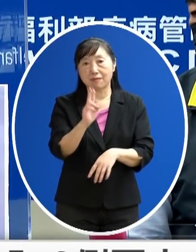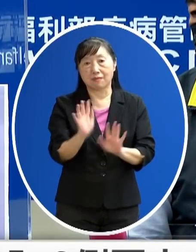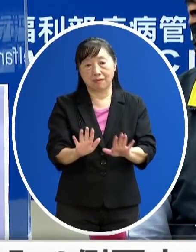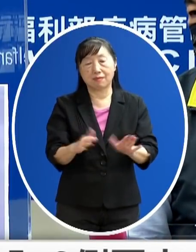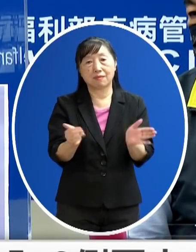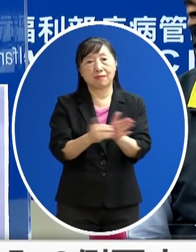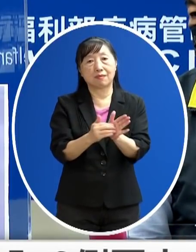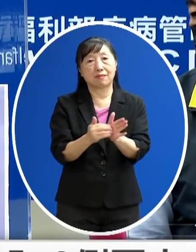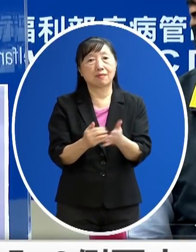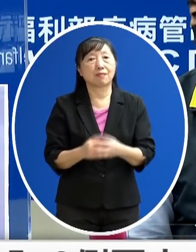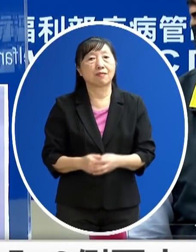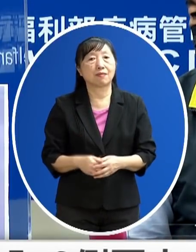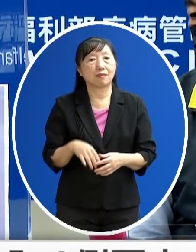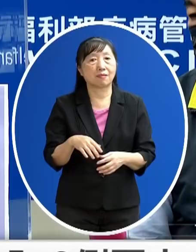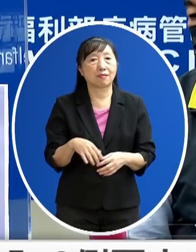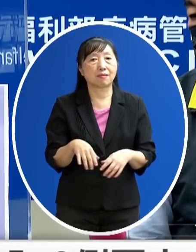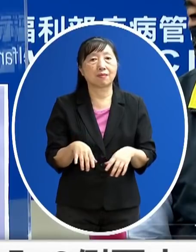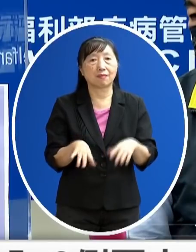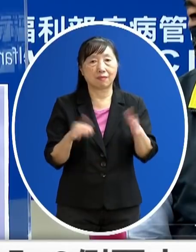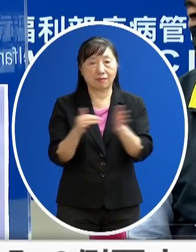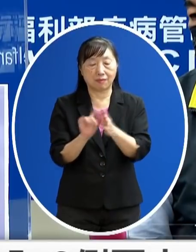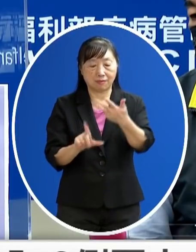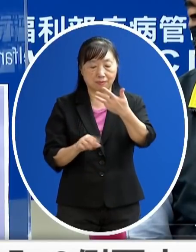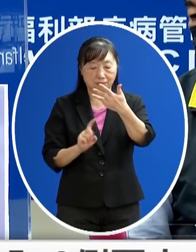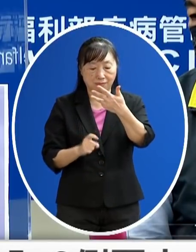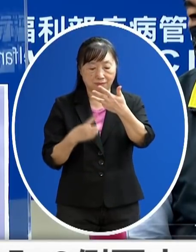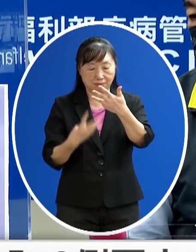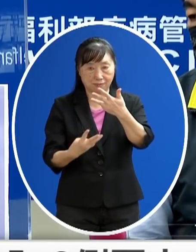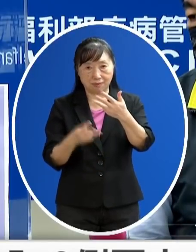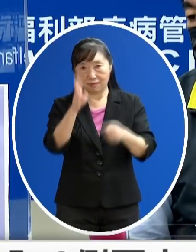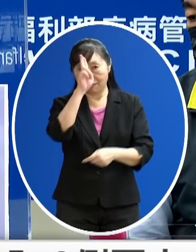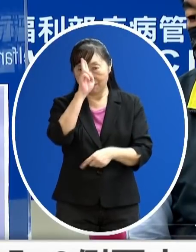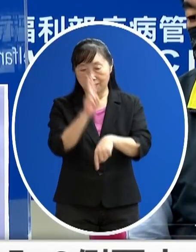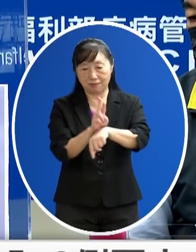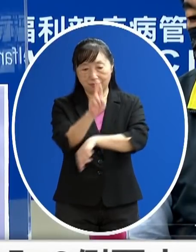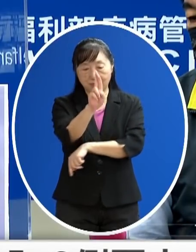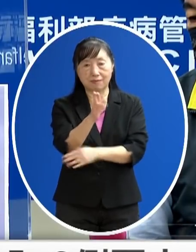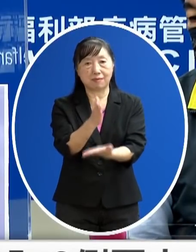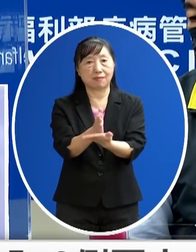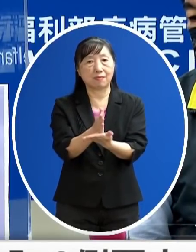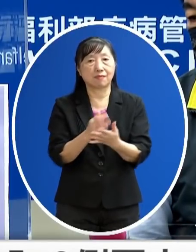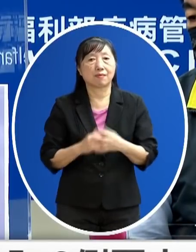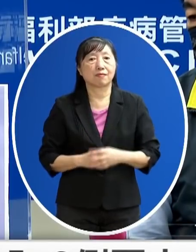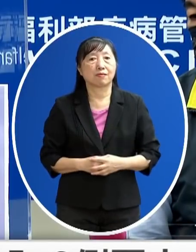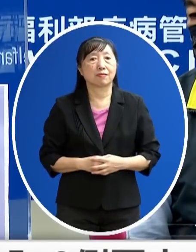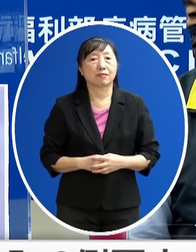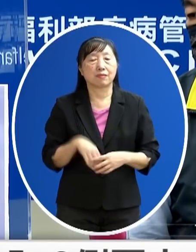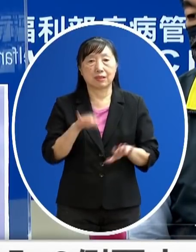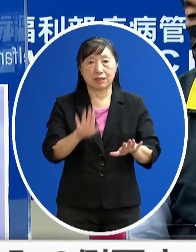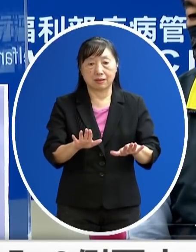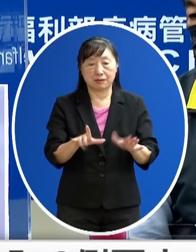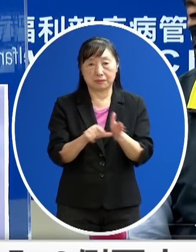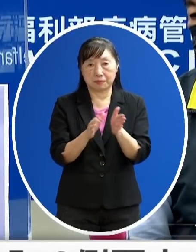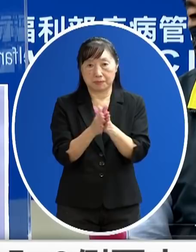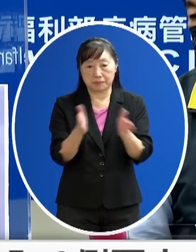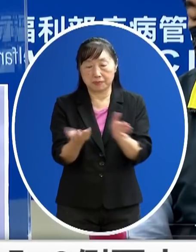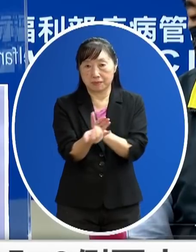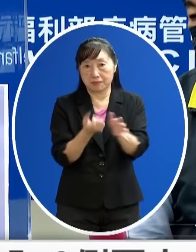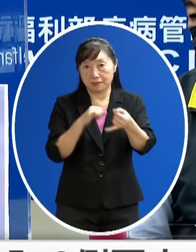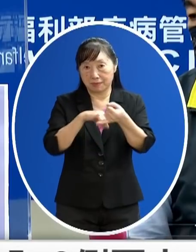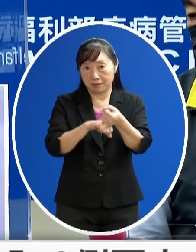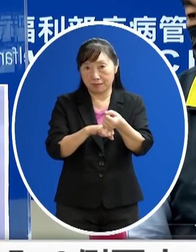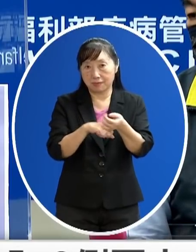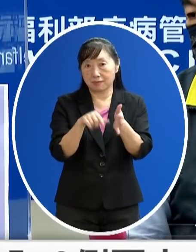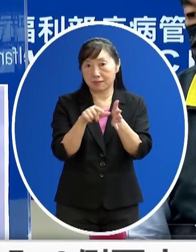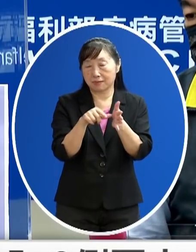了，已经停了，到8月13号中午12时已经结算。那这一期的预约接种的